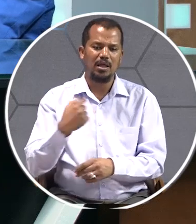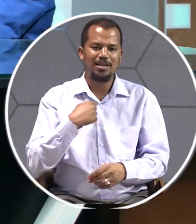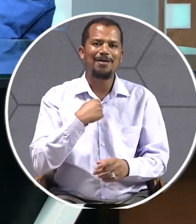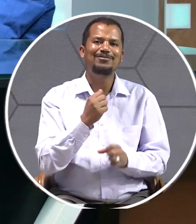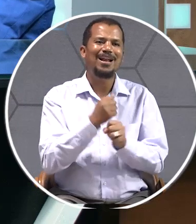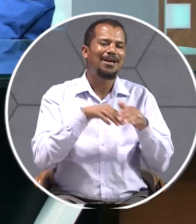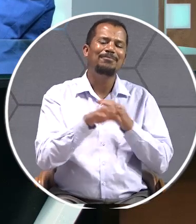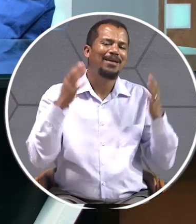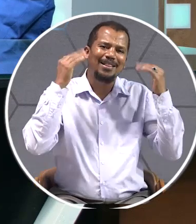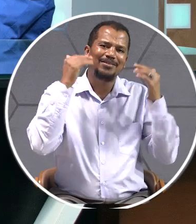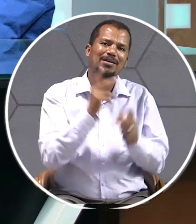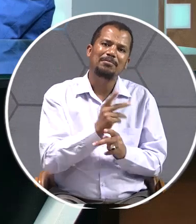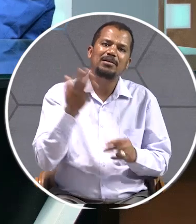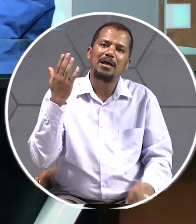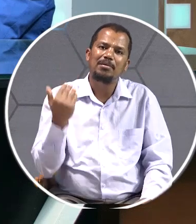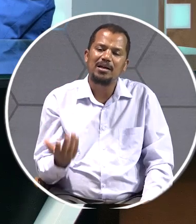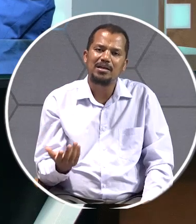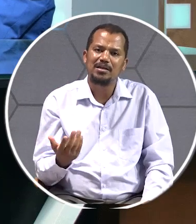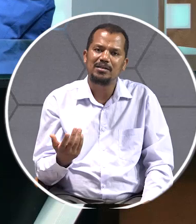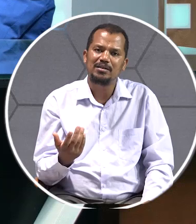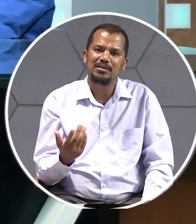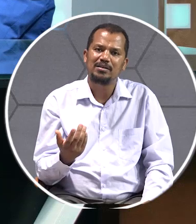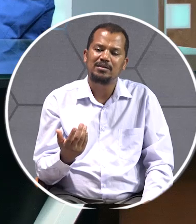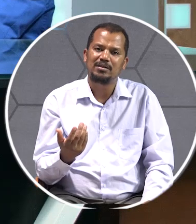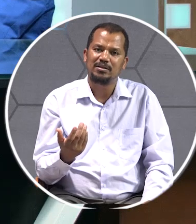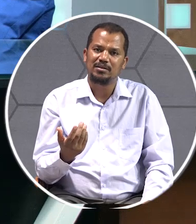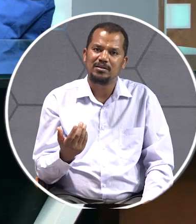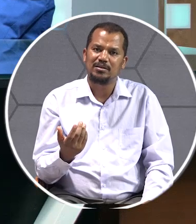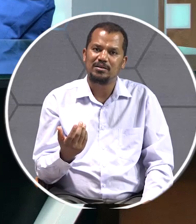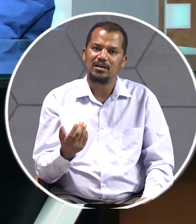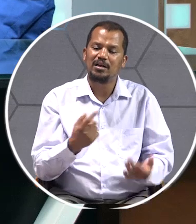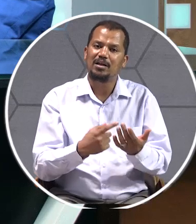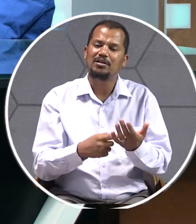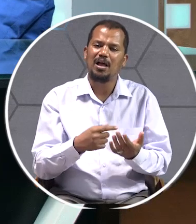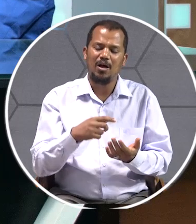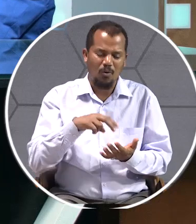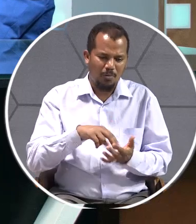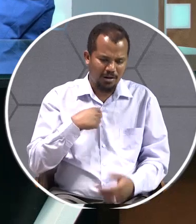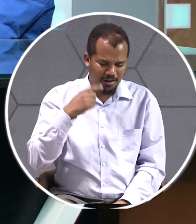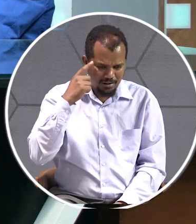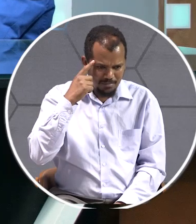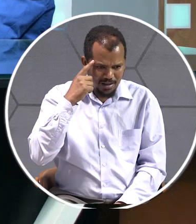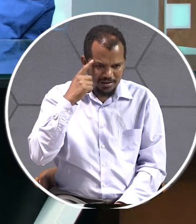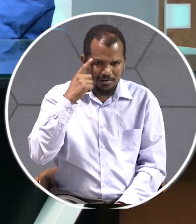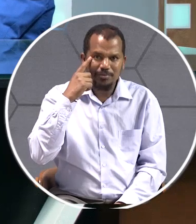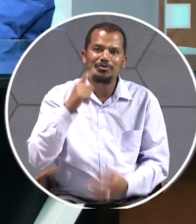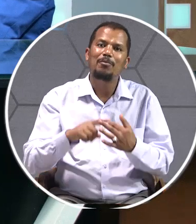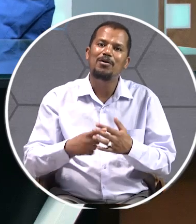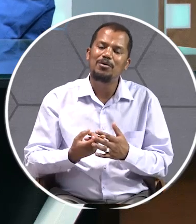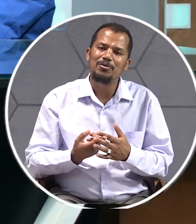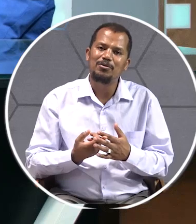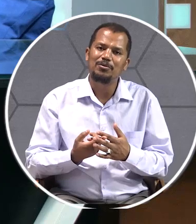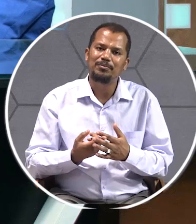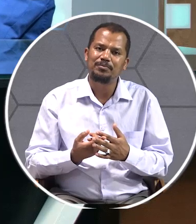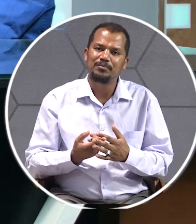ነበር እና ከዛ ቆም ብሎ ማሰብ ደግሞ መጣ ማለት ነው